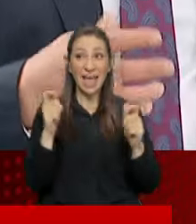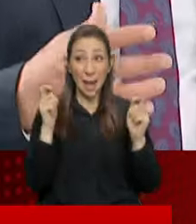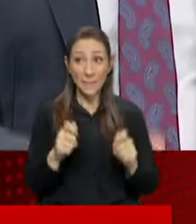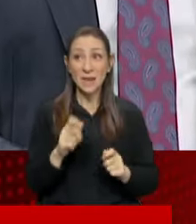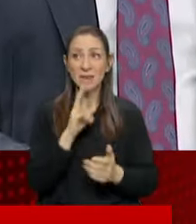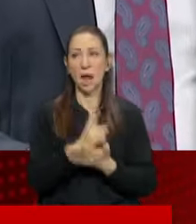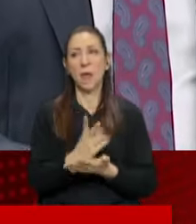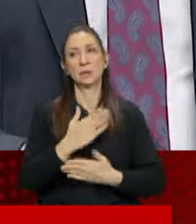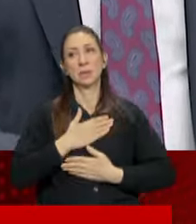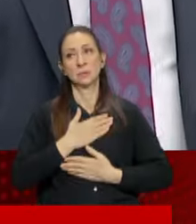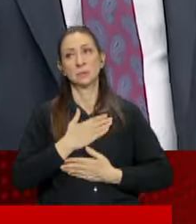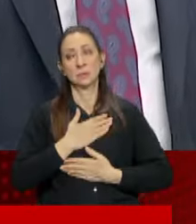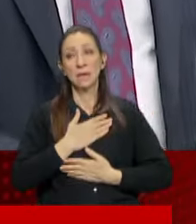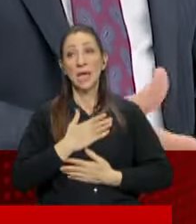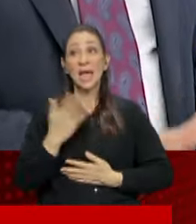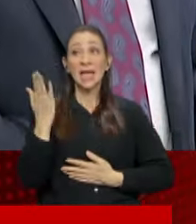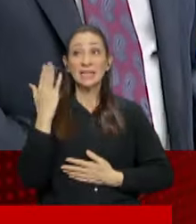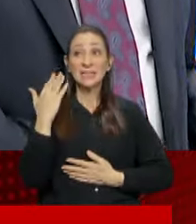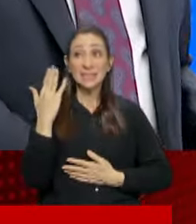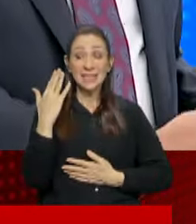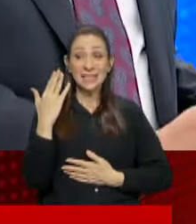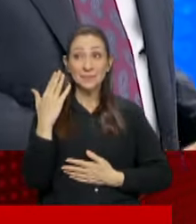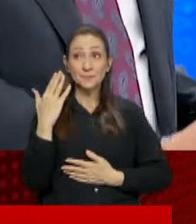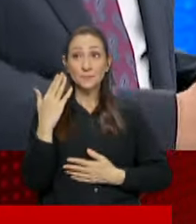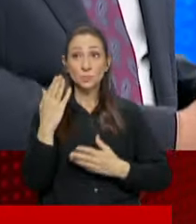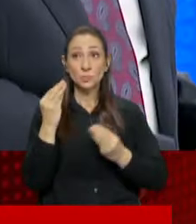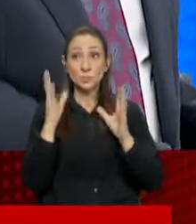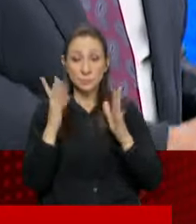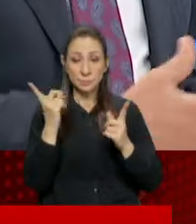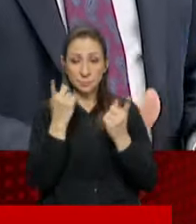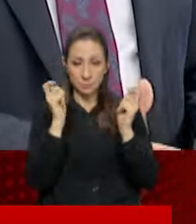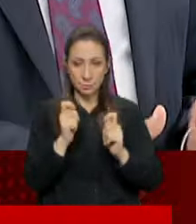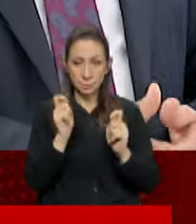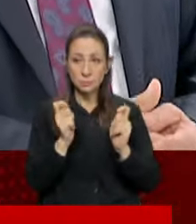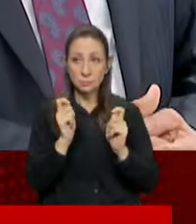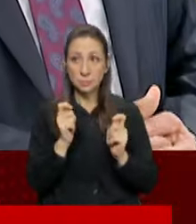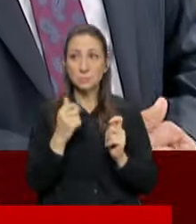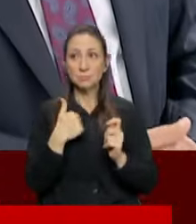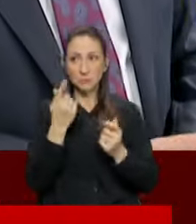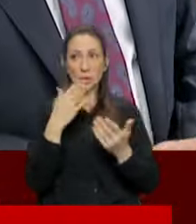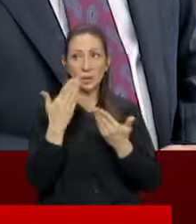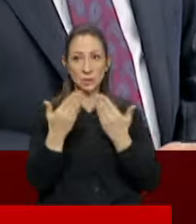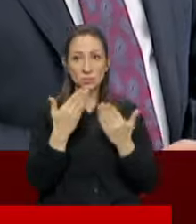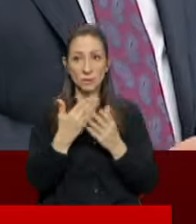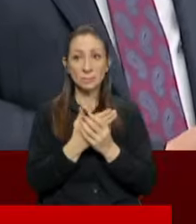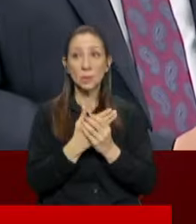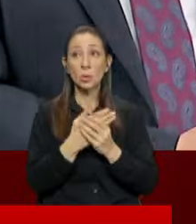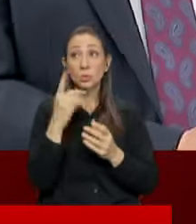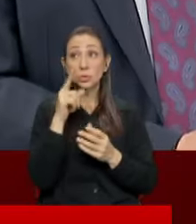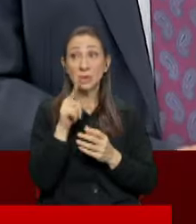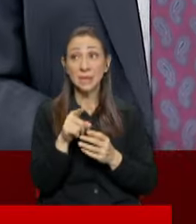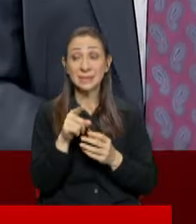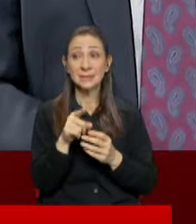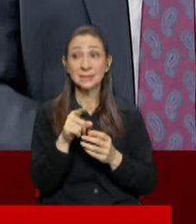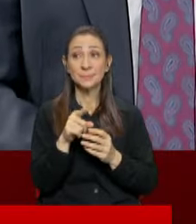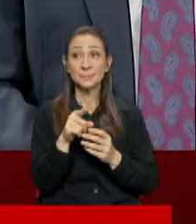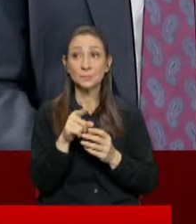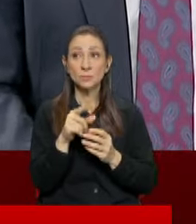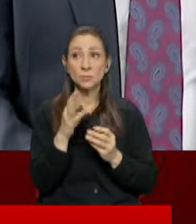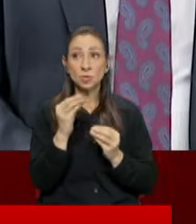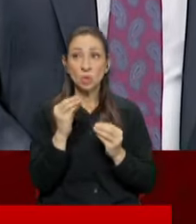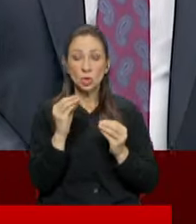getirmek kararındayız. Yani eski yapı stoğuna çok bir şey yapmak mümkün değil. Onu da ben geleceğim biraz sonra. Dolayısıyla hani